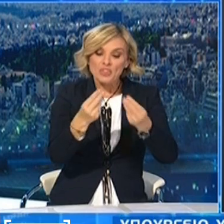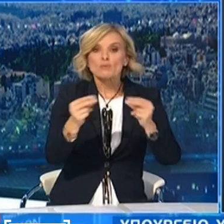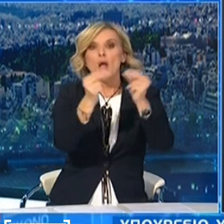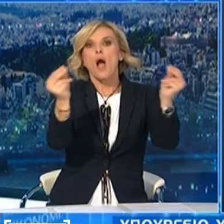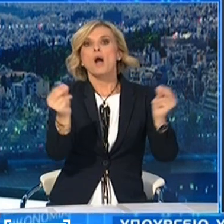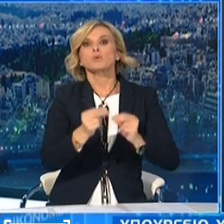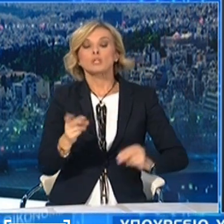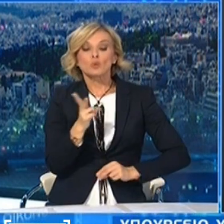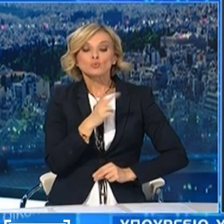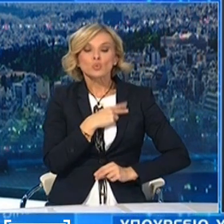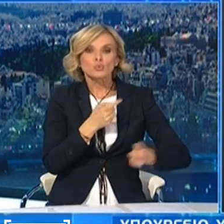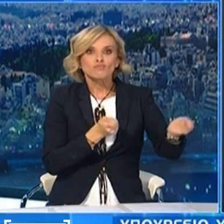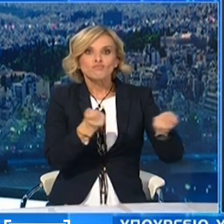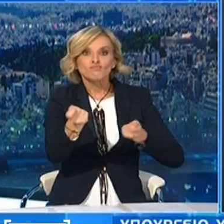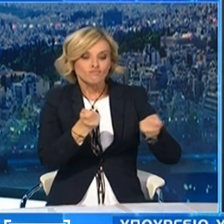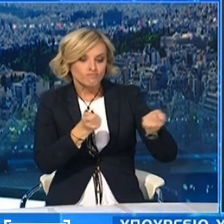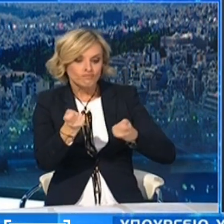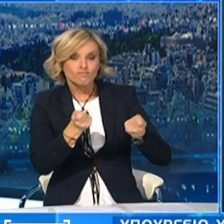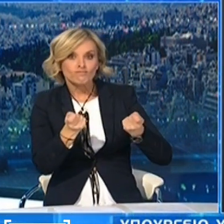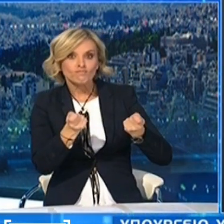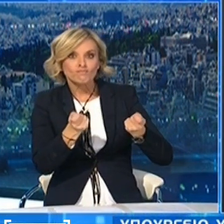το ελέγξουμε και ταυτόχρονα να